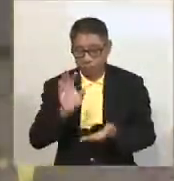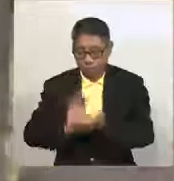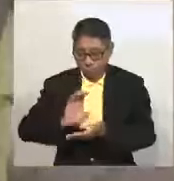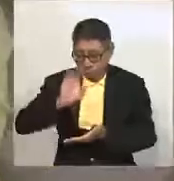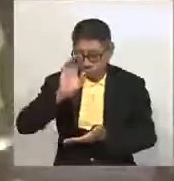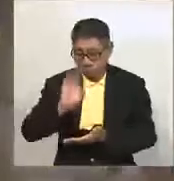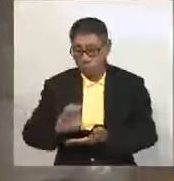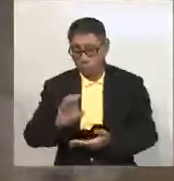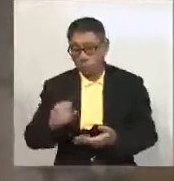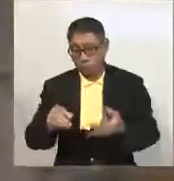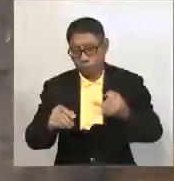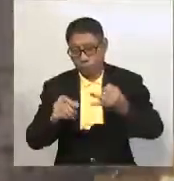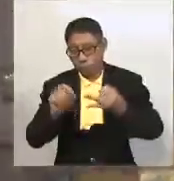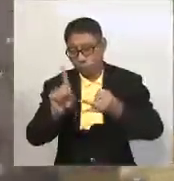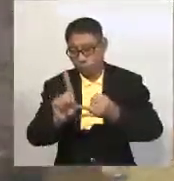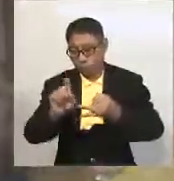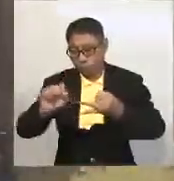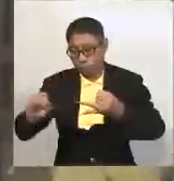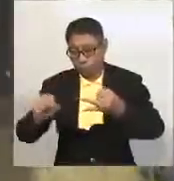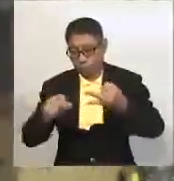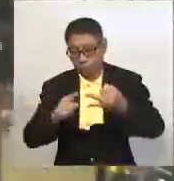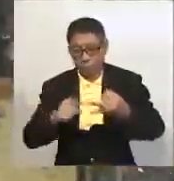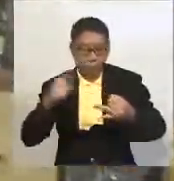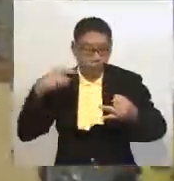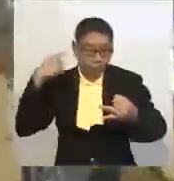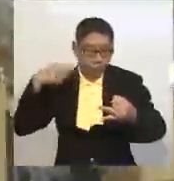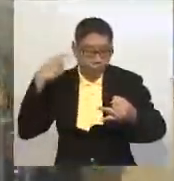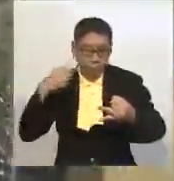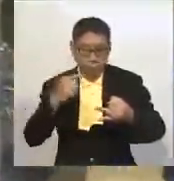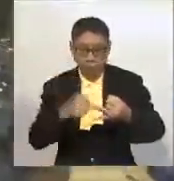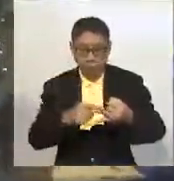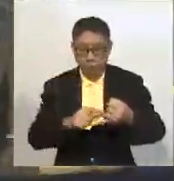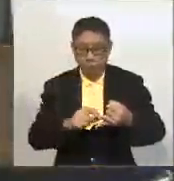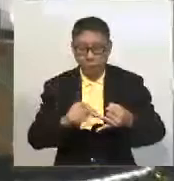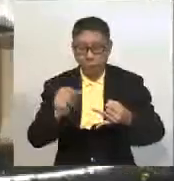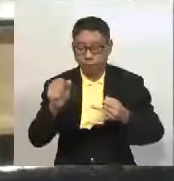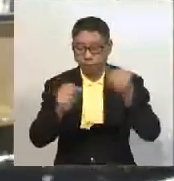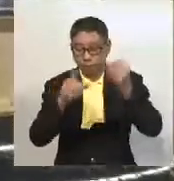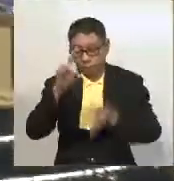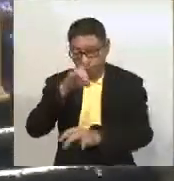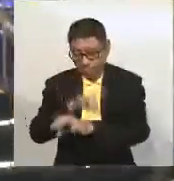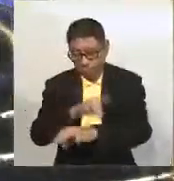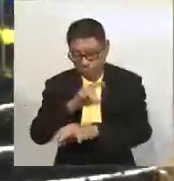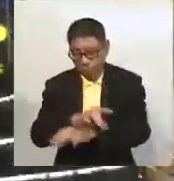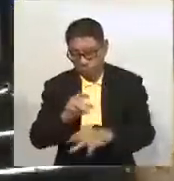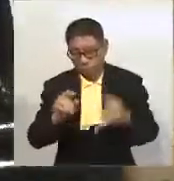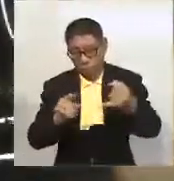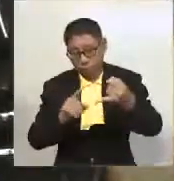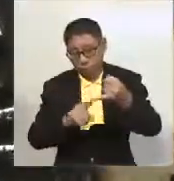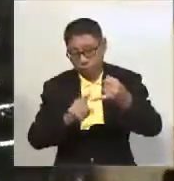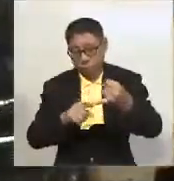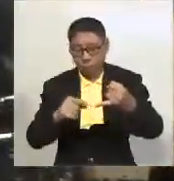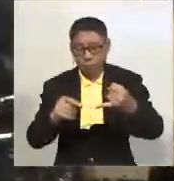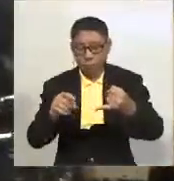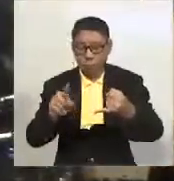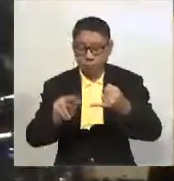งินรางวัลละ 100,000 บาทครับได้แก่นางสาวสุพิศราศรีสุจินจังหวัดสุโขทัยนายณัฐพลแก้